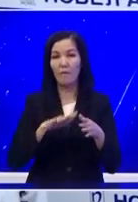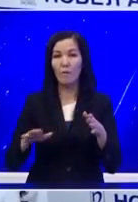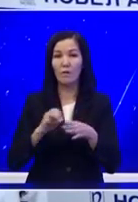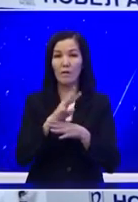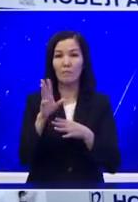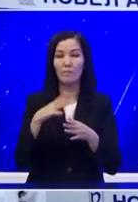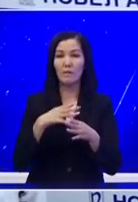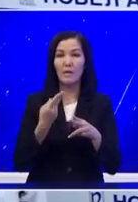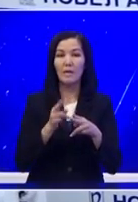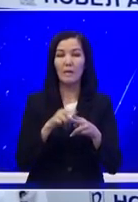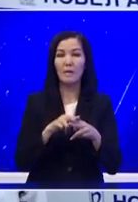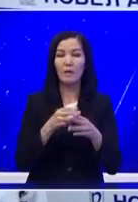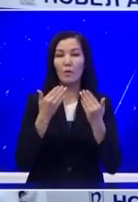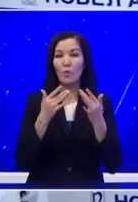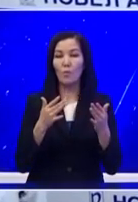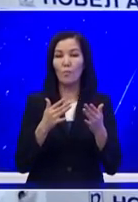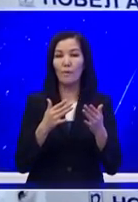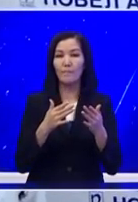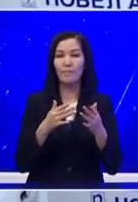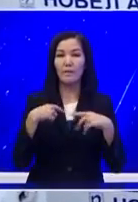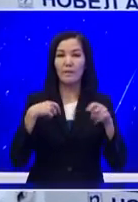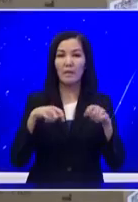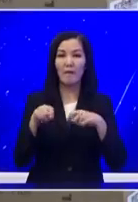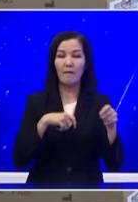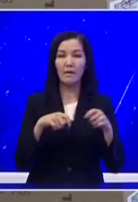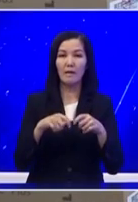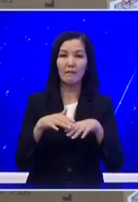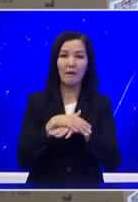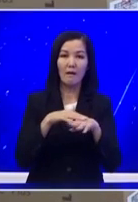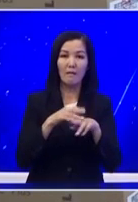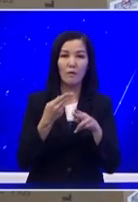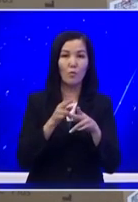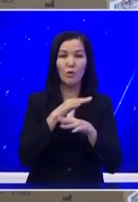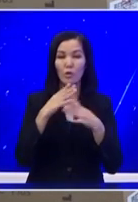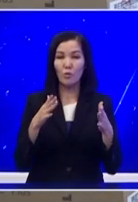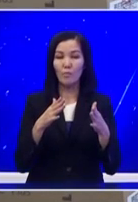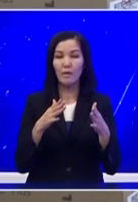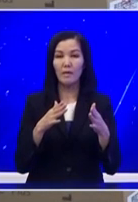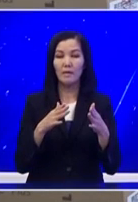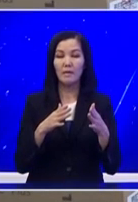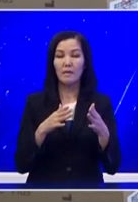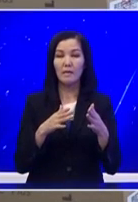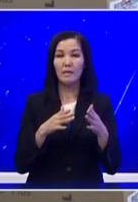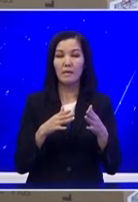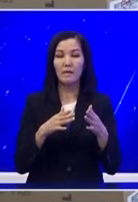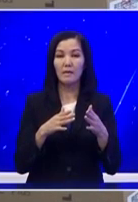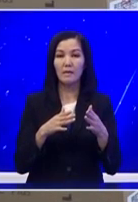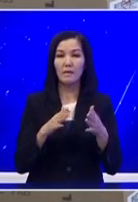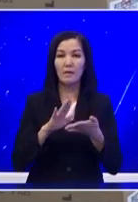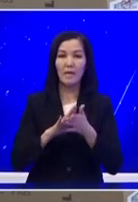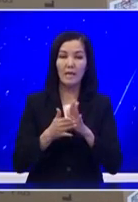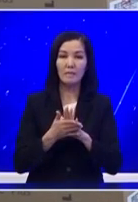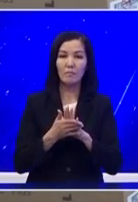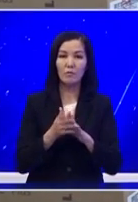етеміз. Ең көп тавар келіп тұрған қазір Панфилов ауданына. Халқы жағынан көп өздерінің несі бойынша, әркімнің өзінің договоры